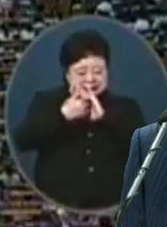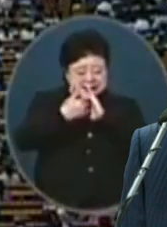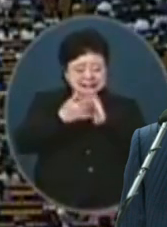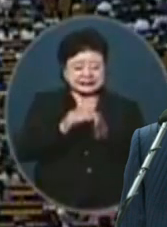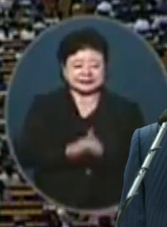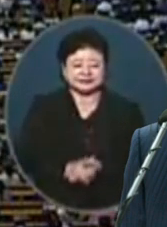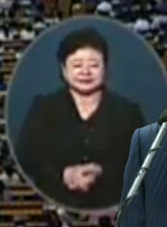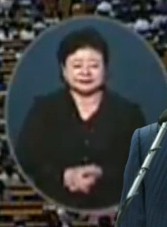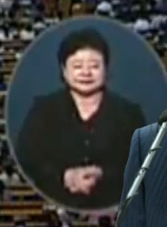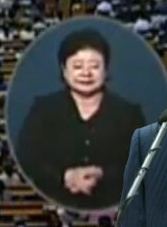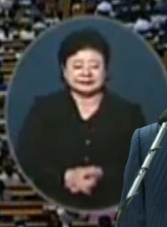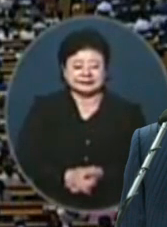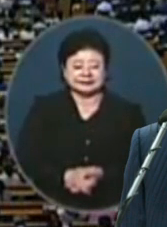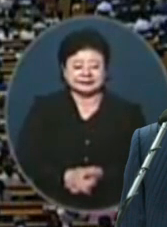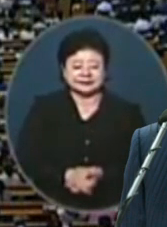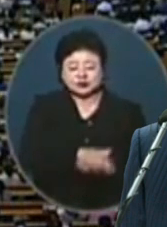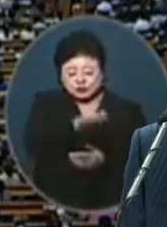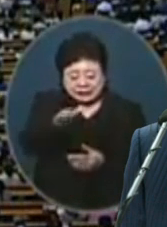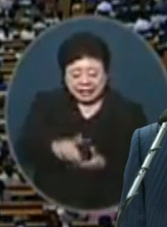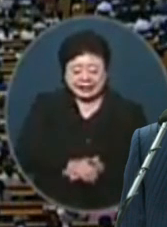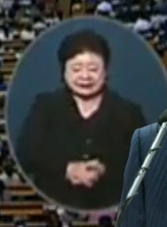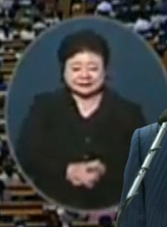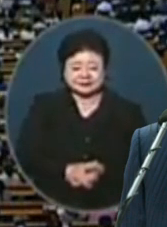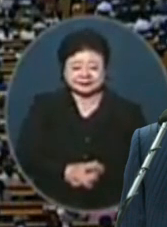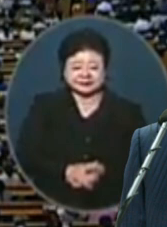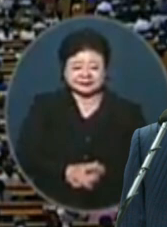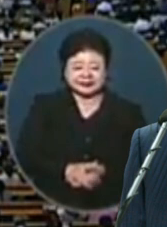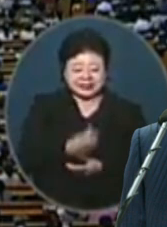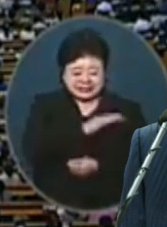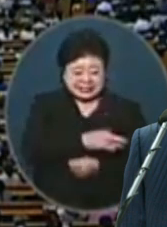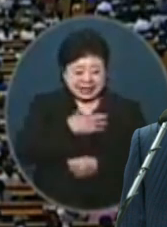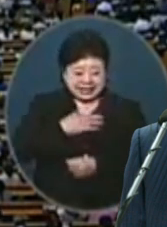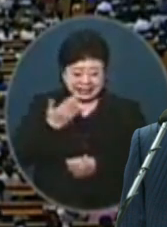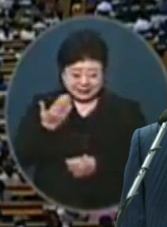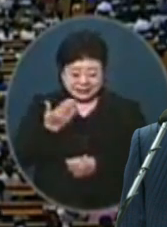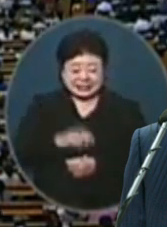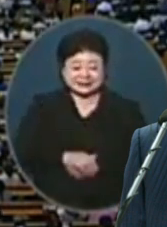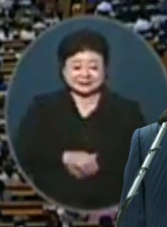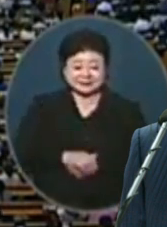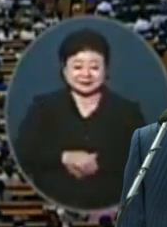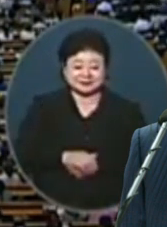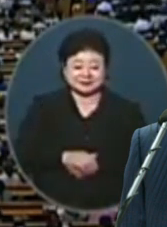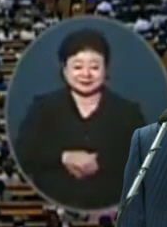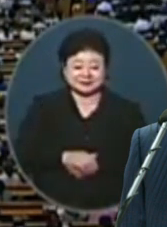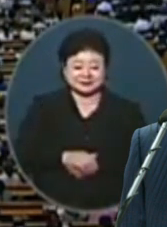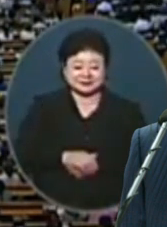방지를 우리가 잘